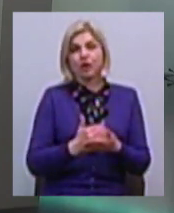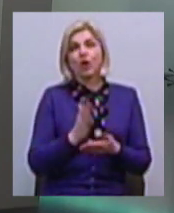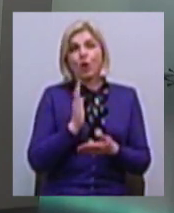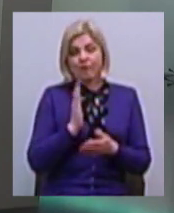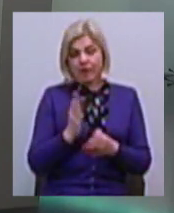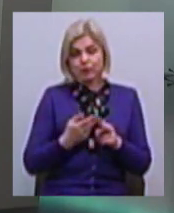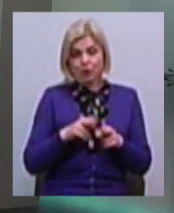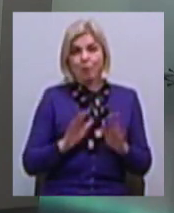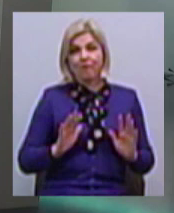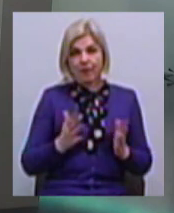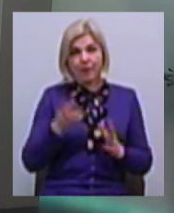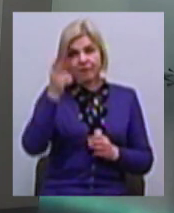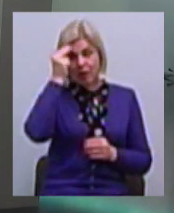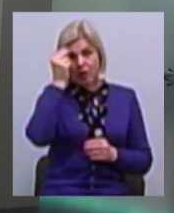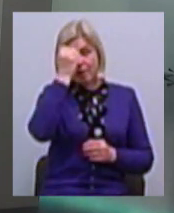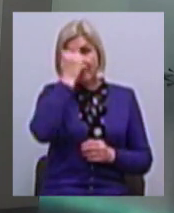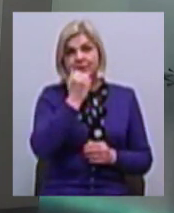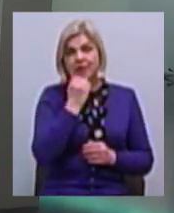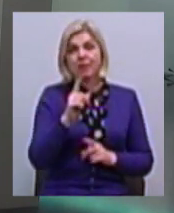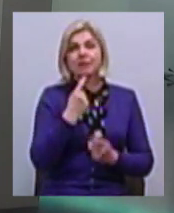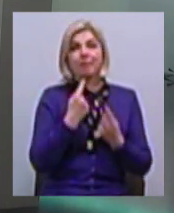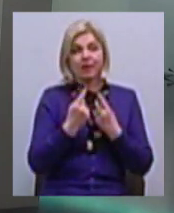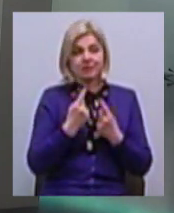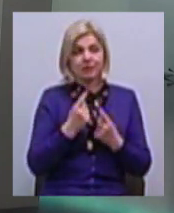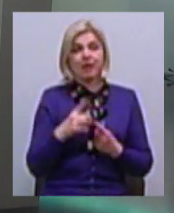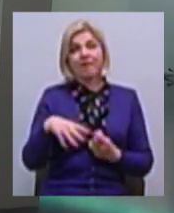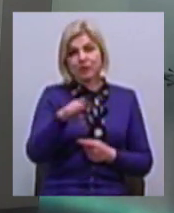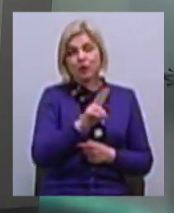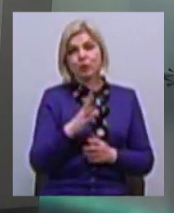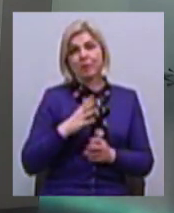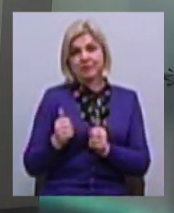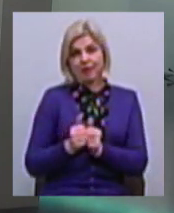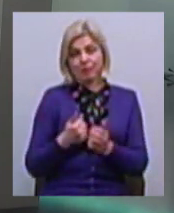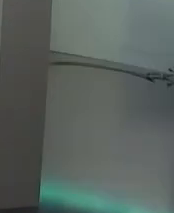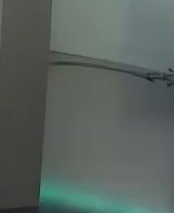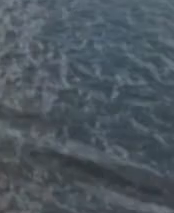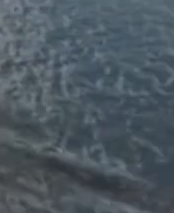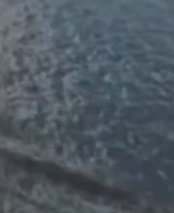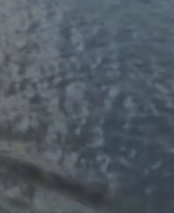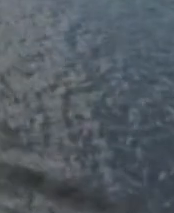випадку враховані. Дякую за цю бесіду. Дякую усім, хто був з нами. Побачимось.